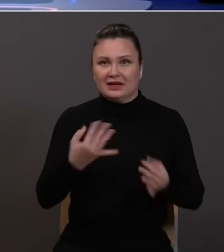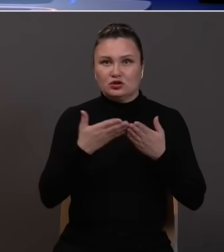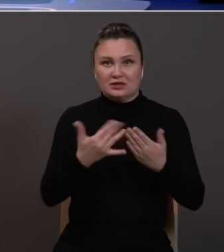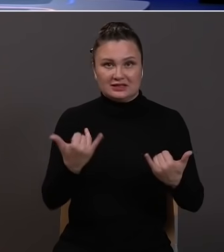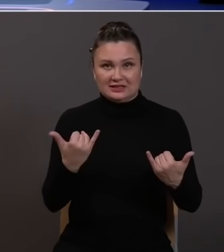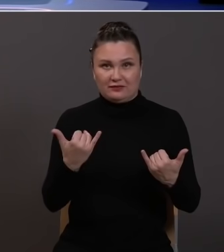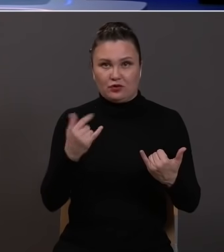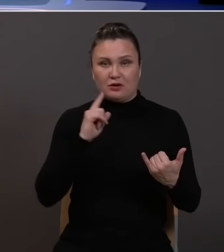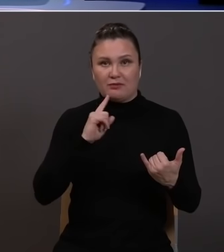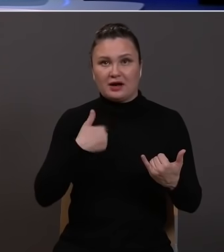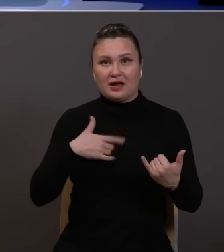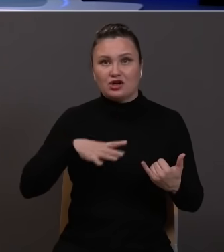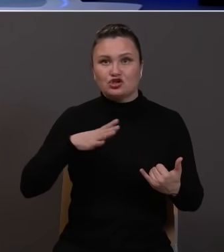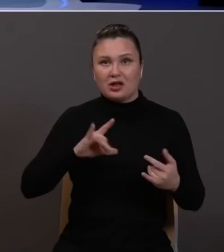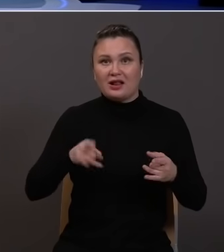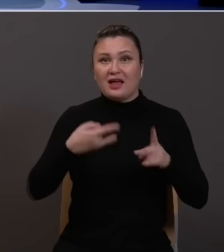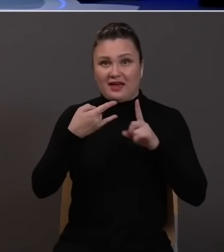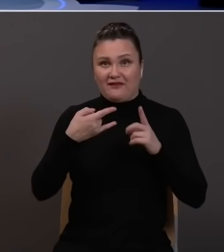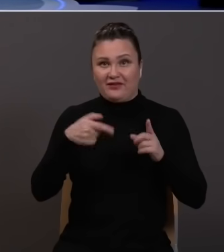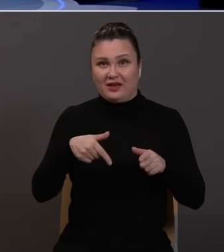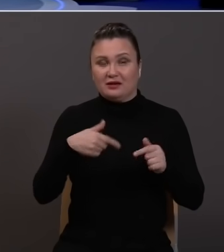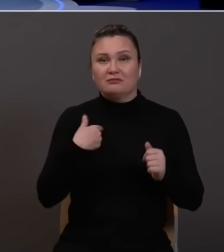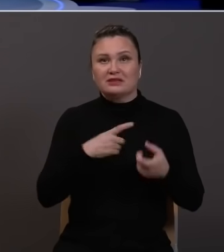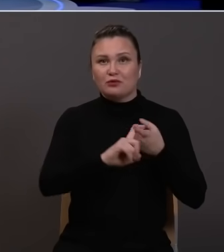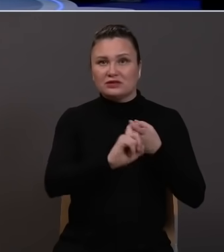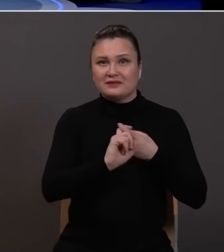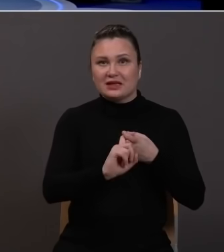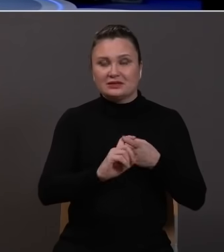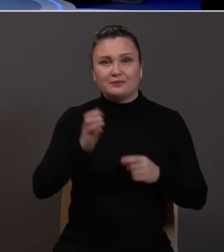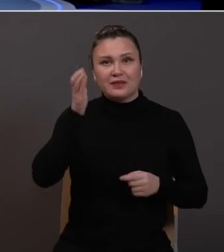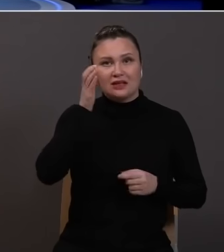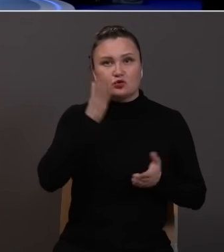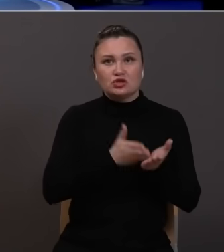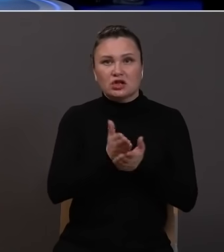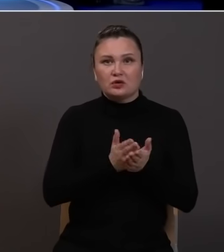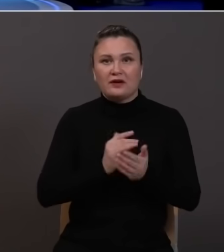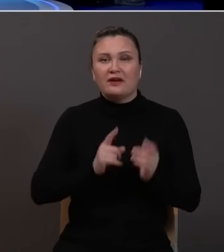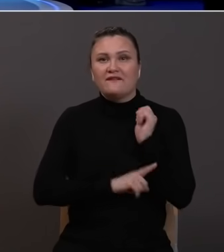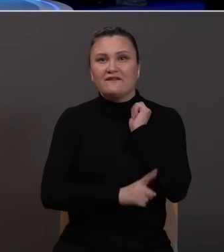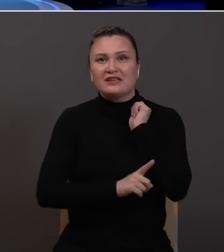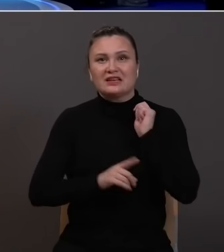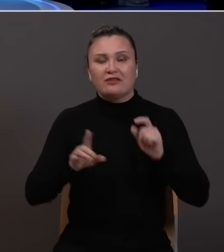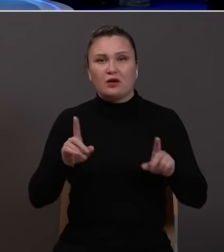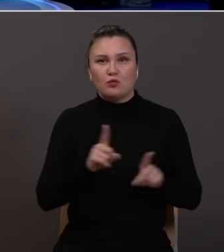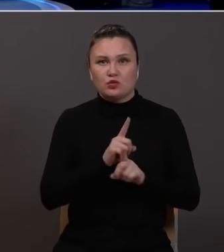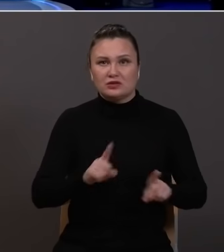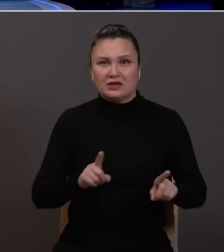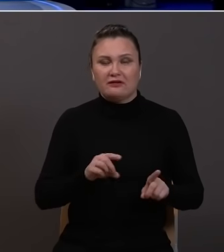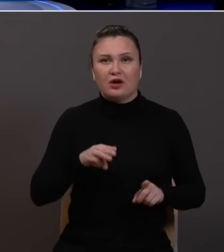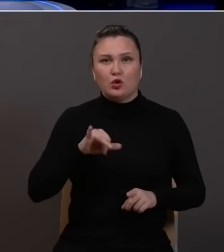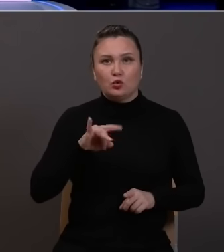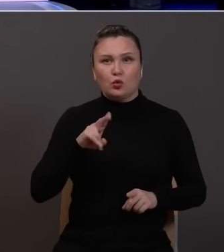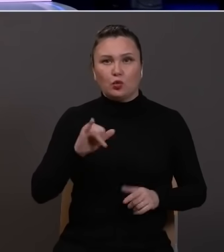пока мы сейчас, я ждал эфира в студии, со мной связались научные сотрудники финского музея в Турку,